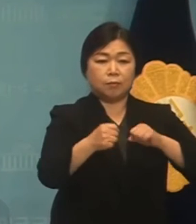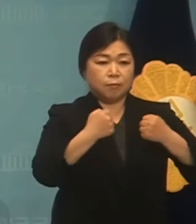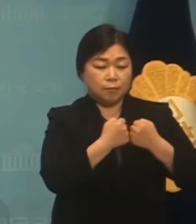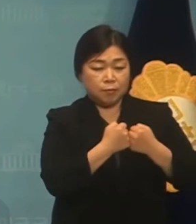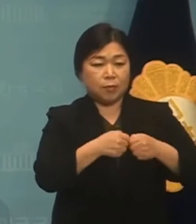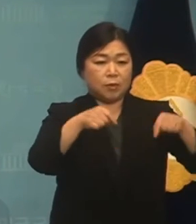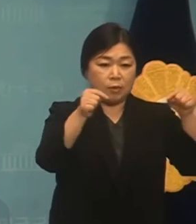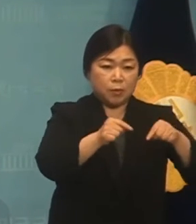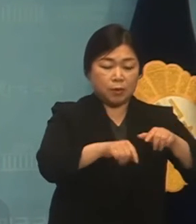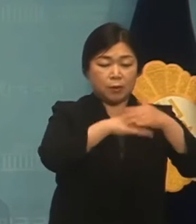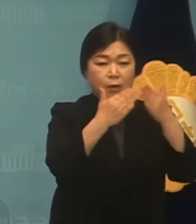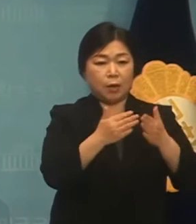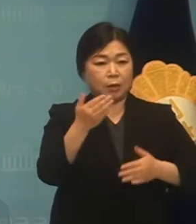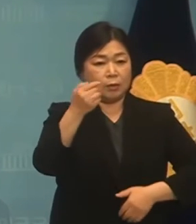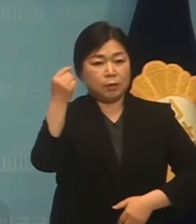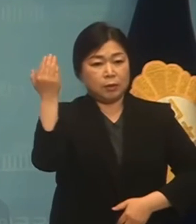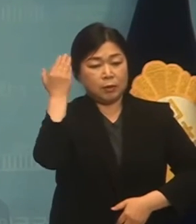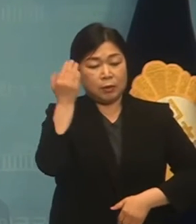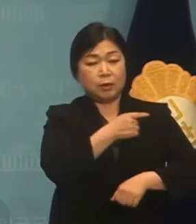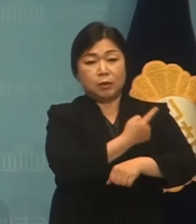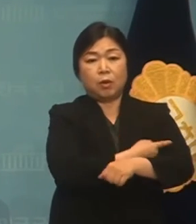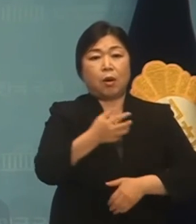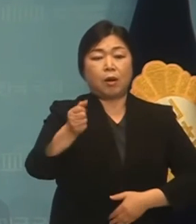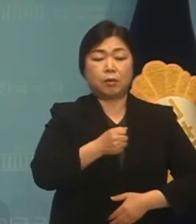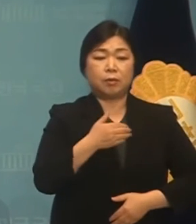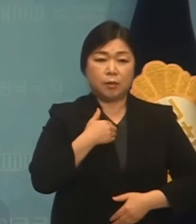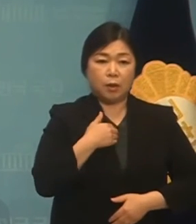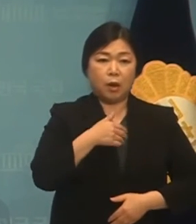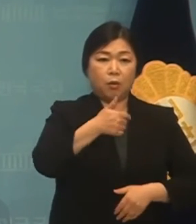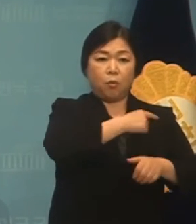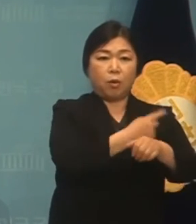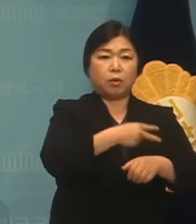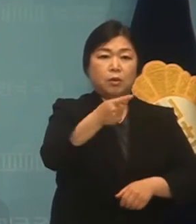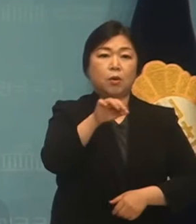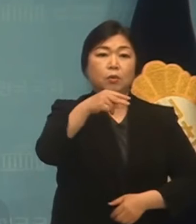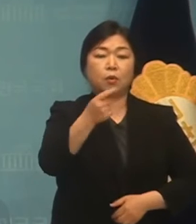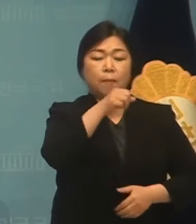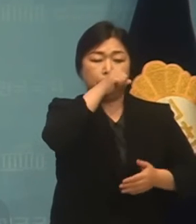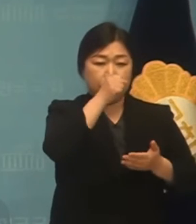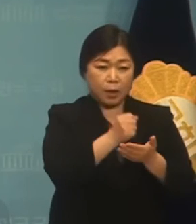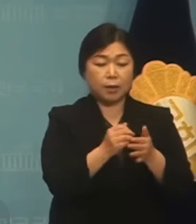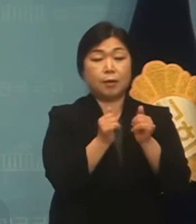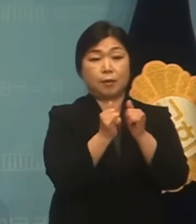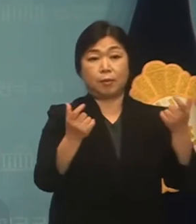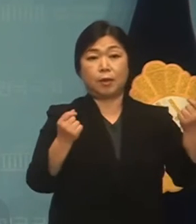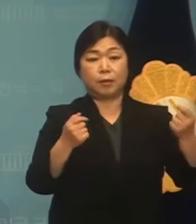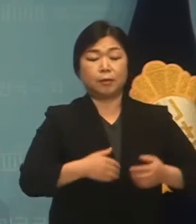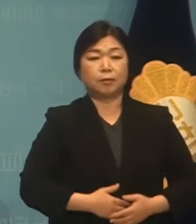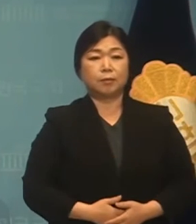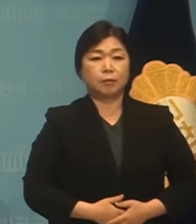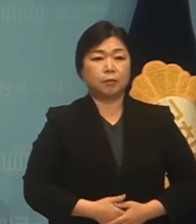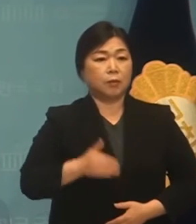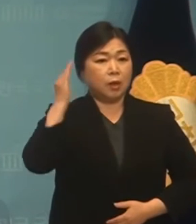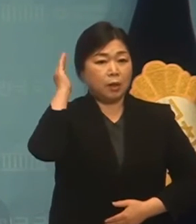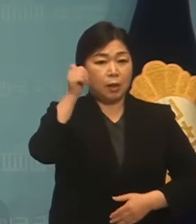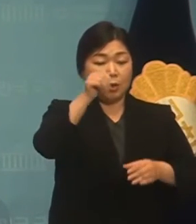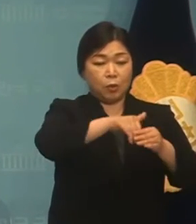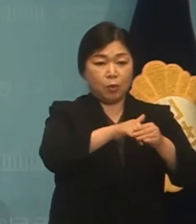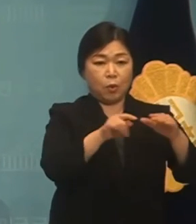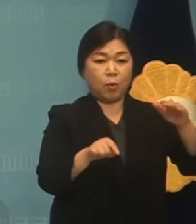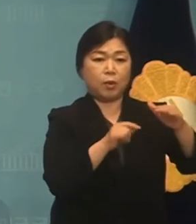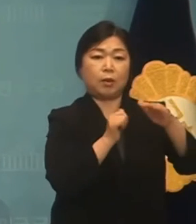전투력과 협상력을 모두 갖춘 저 권성동이 적임자임을 자부합니다. 대선을 앞둔